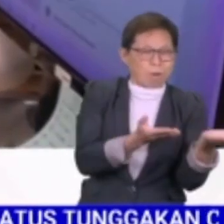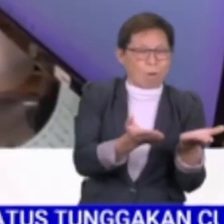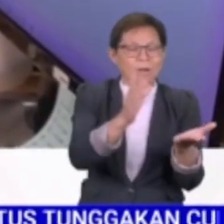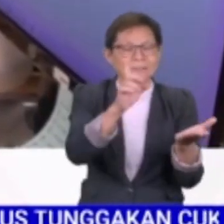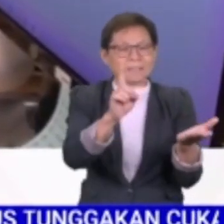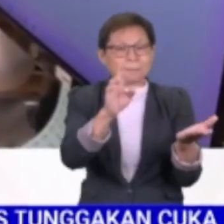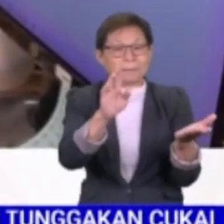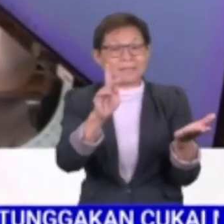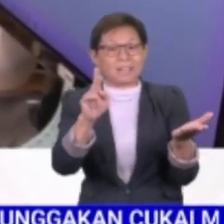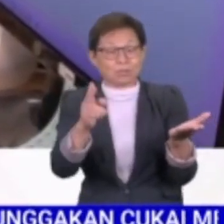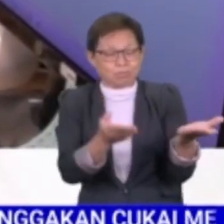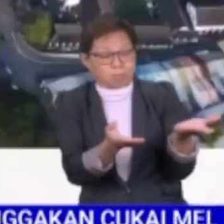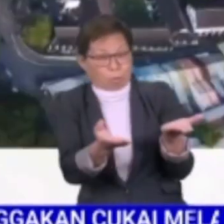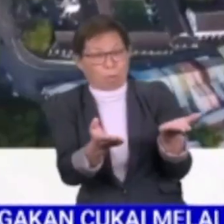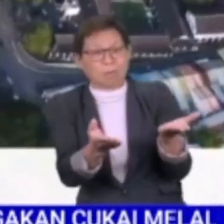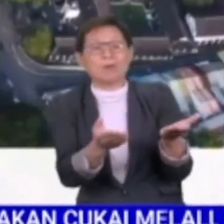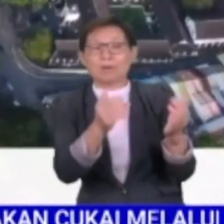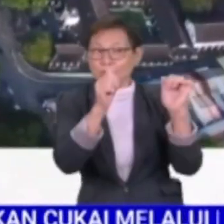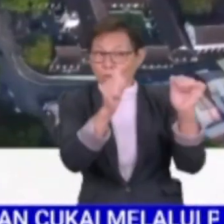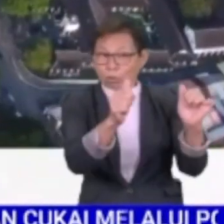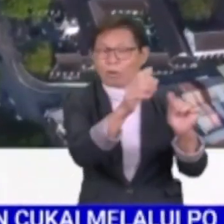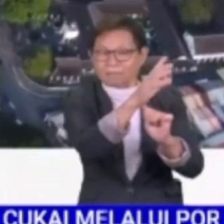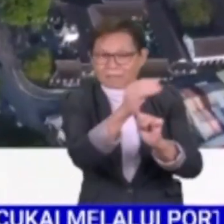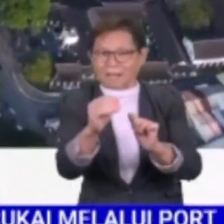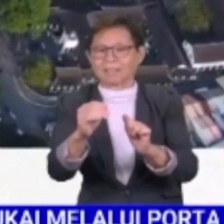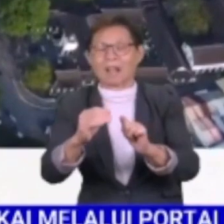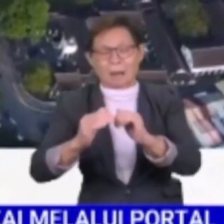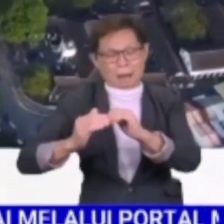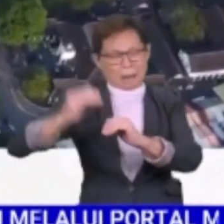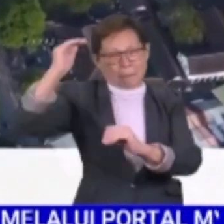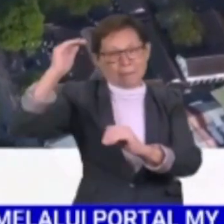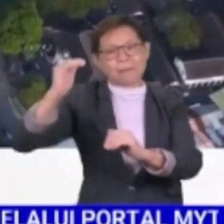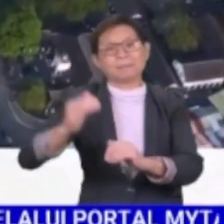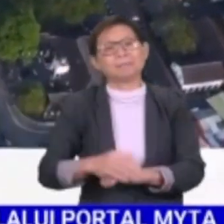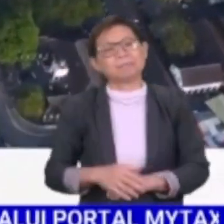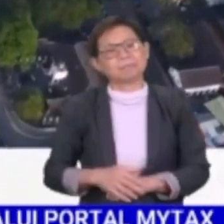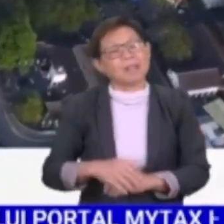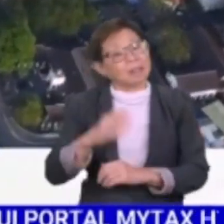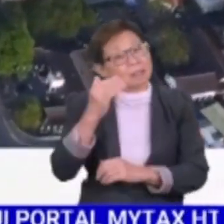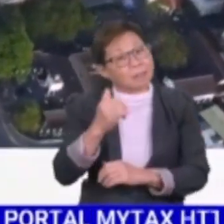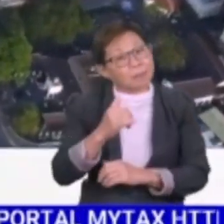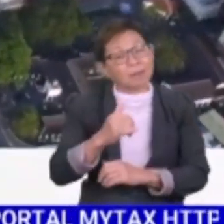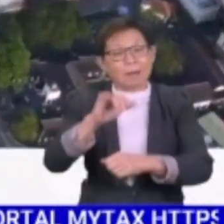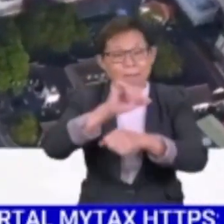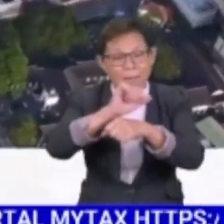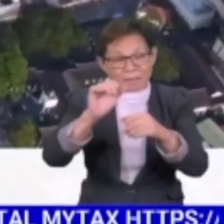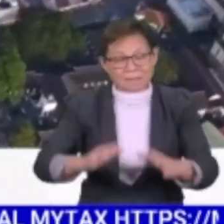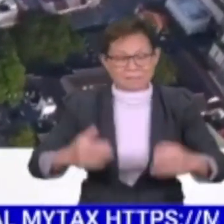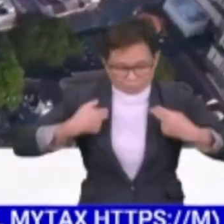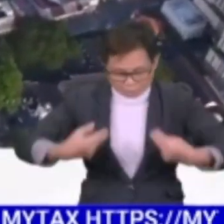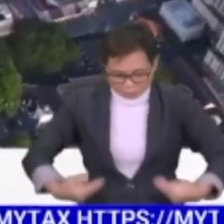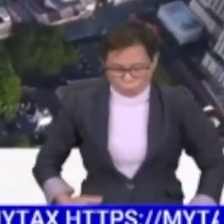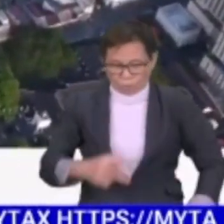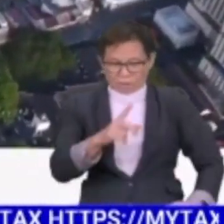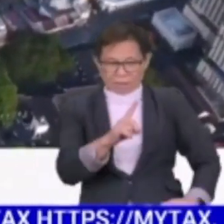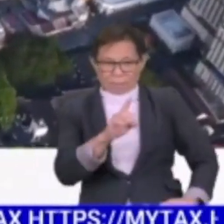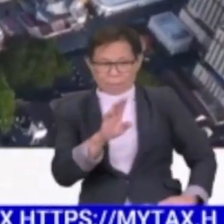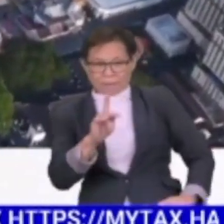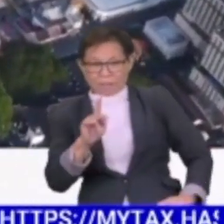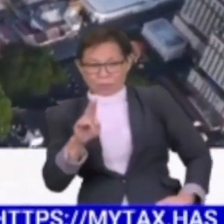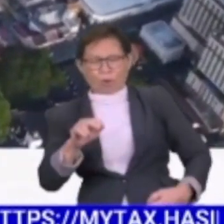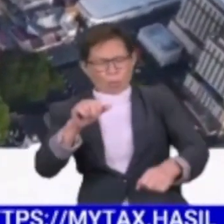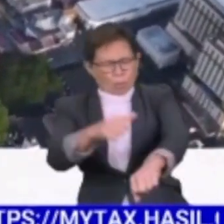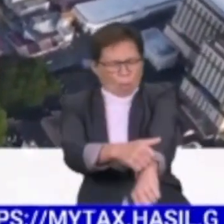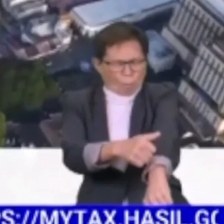diberikan di kayu bukan saja berkesan malah lebih daripada itu karena anggota badan ber universi